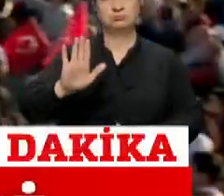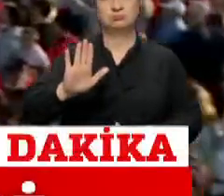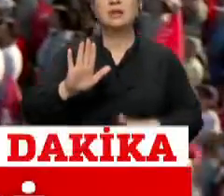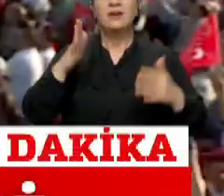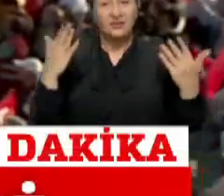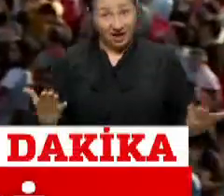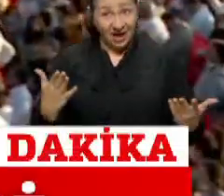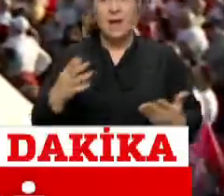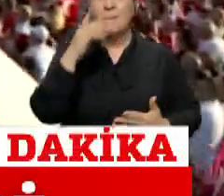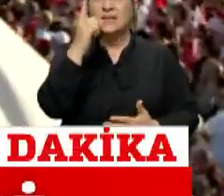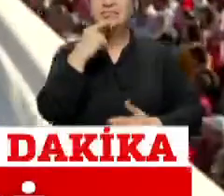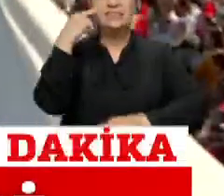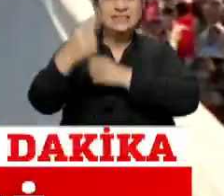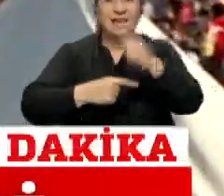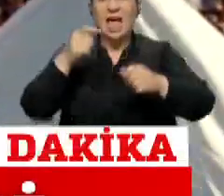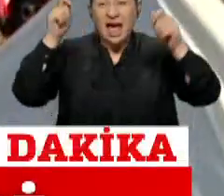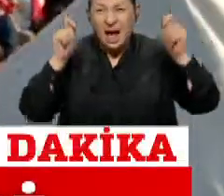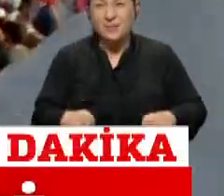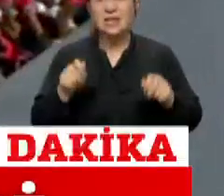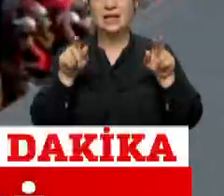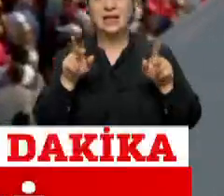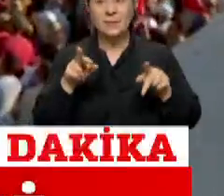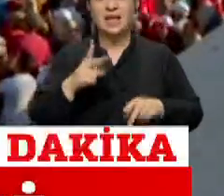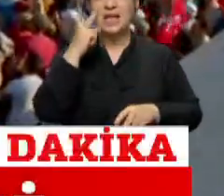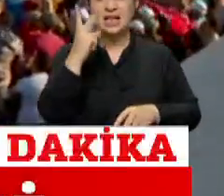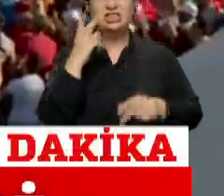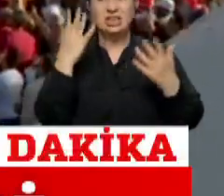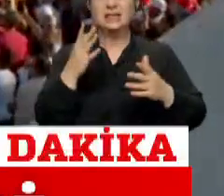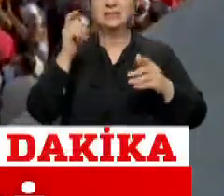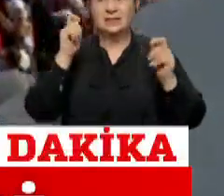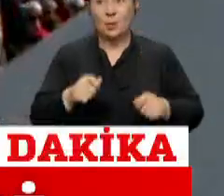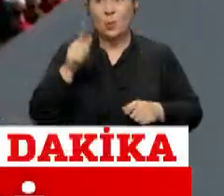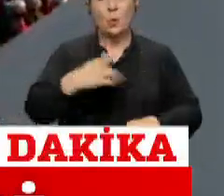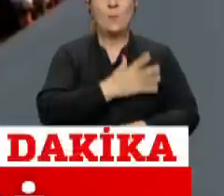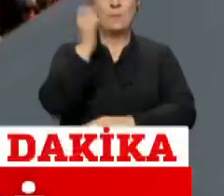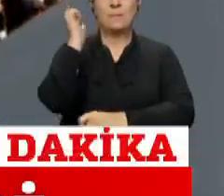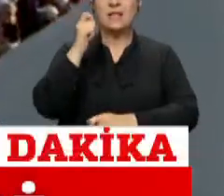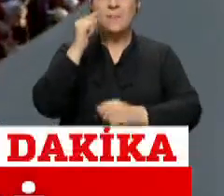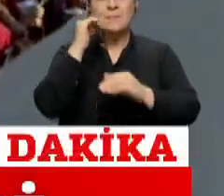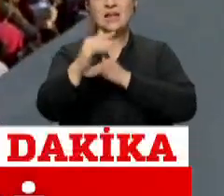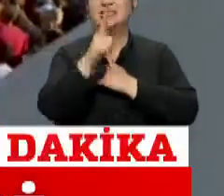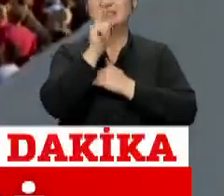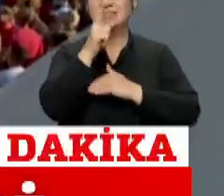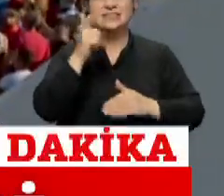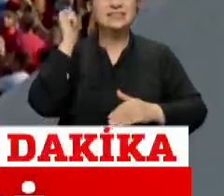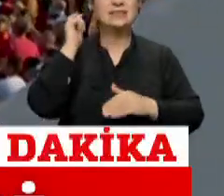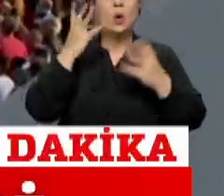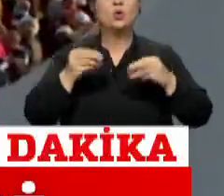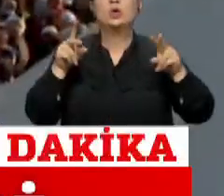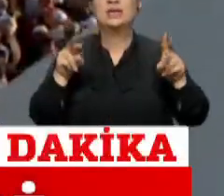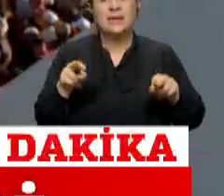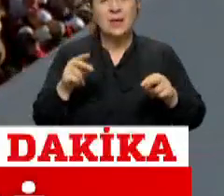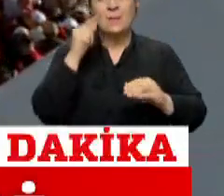uygulanmayacaktı. Ve bir senedir yaptıkları gibi ikinci kez de düzenlenen bu mitingde, milletin sesi mitinginde olduğu